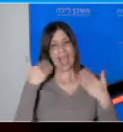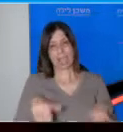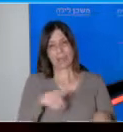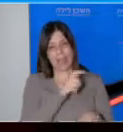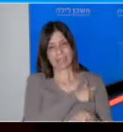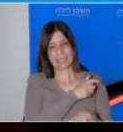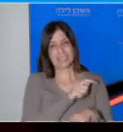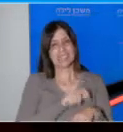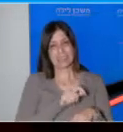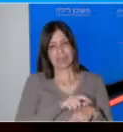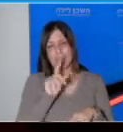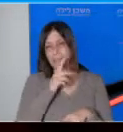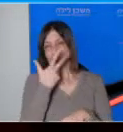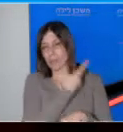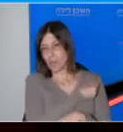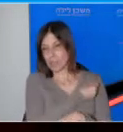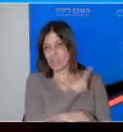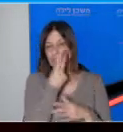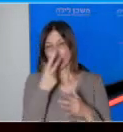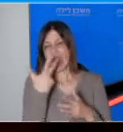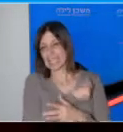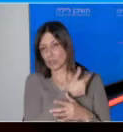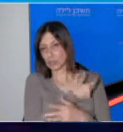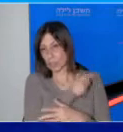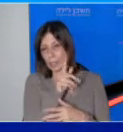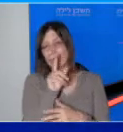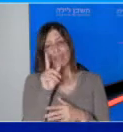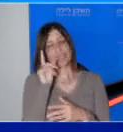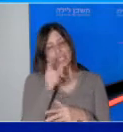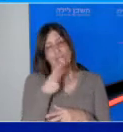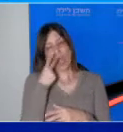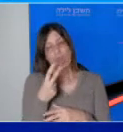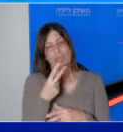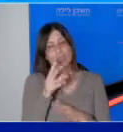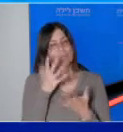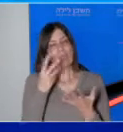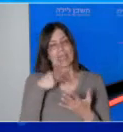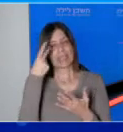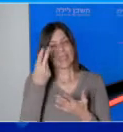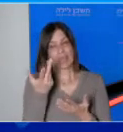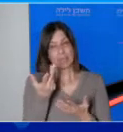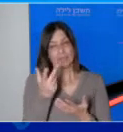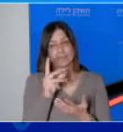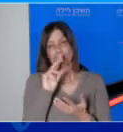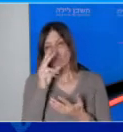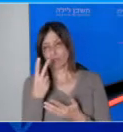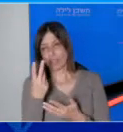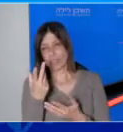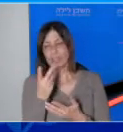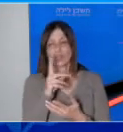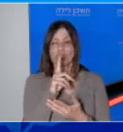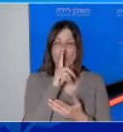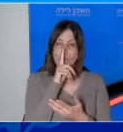זמן, מי שמחוסן בשני החיסונים האלה, אבל בהחלט צריך לראות מה יקרה ביום שני, ביום